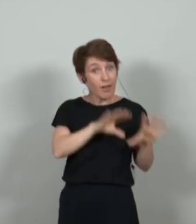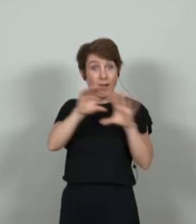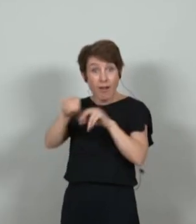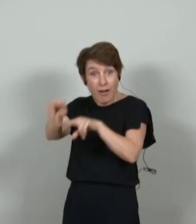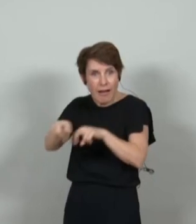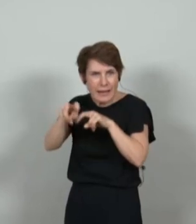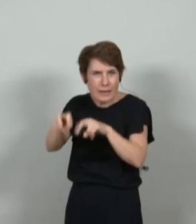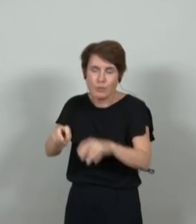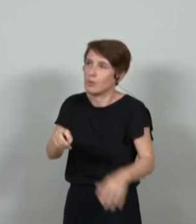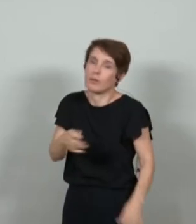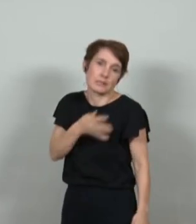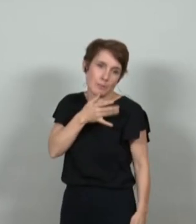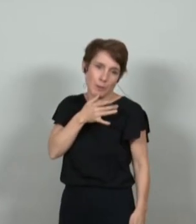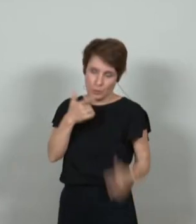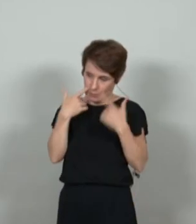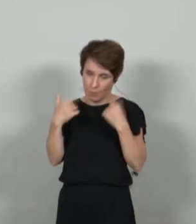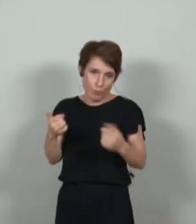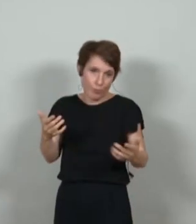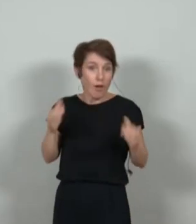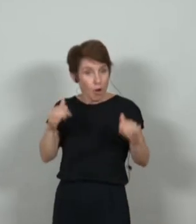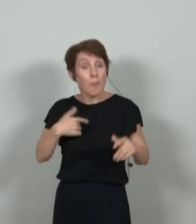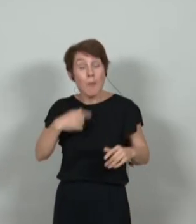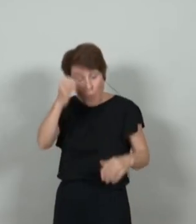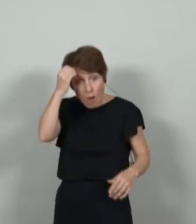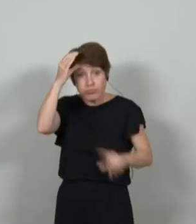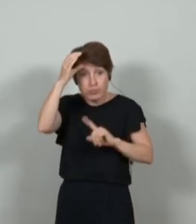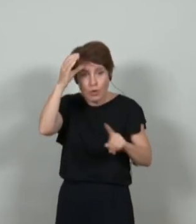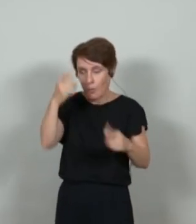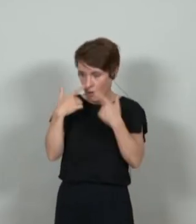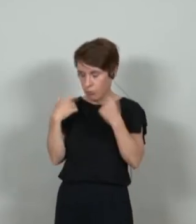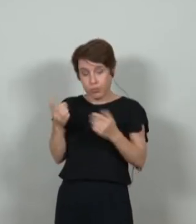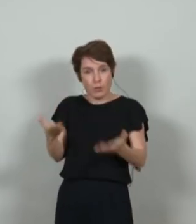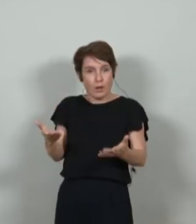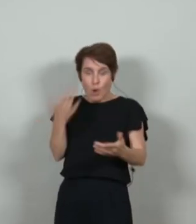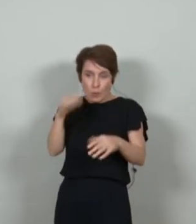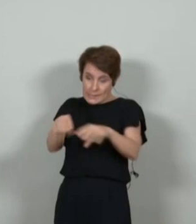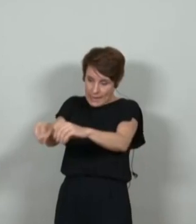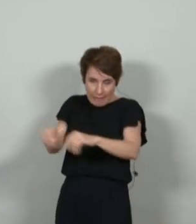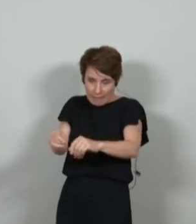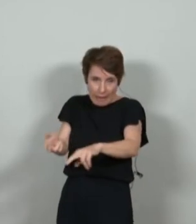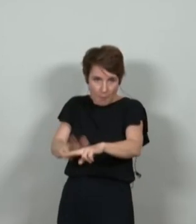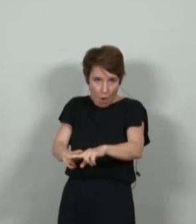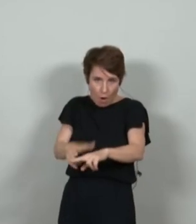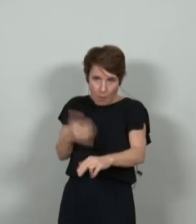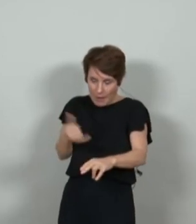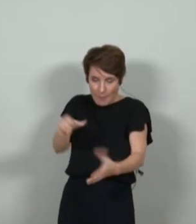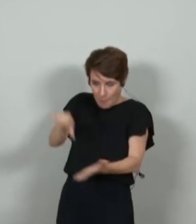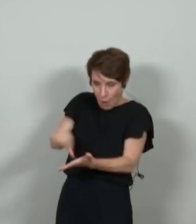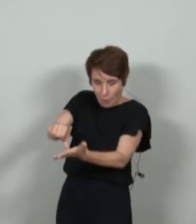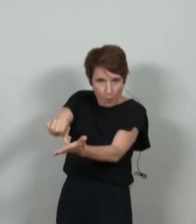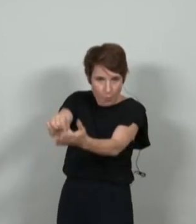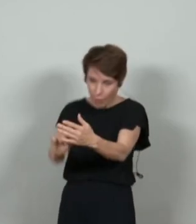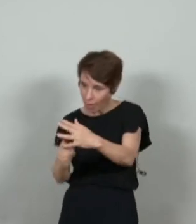j'avoue mais mes limites mais enfin même moi même moi je sais cela quand même qu'on ne fait pas pousser on fait pas pousser la nourriture sur des sols extrêmement pollués